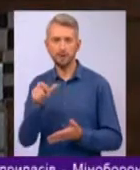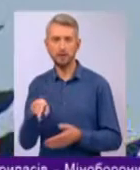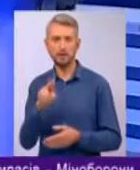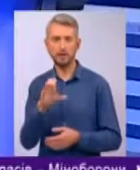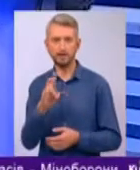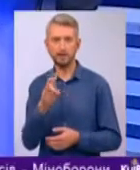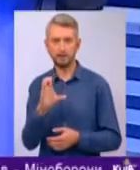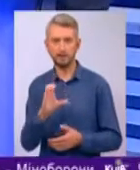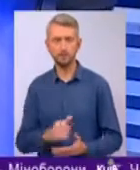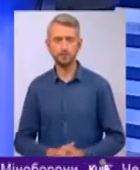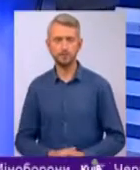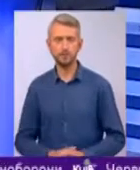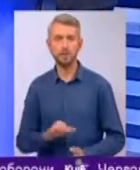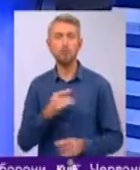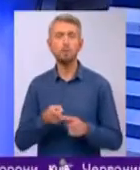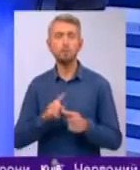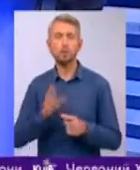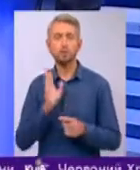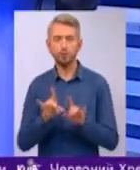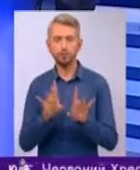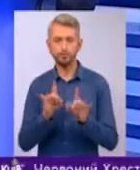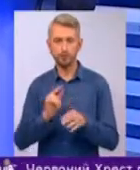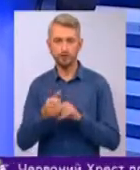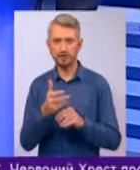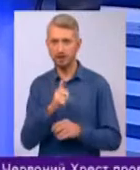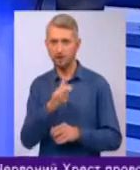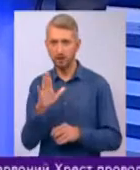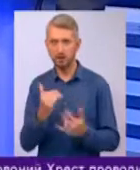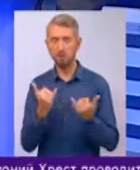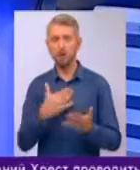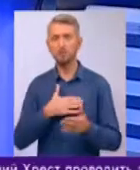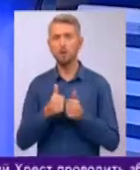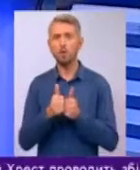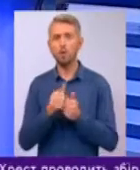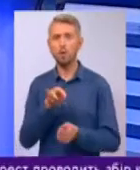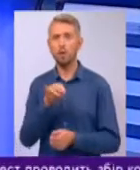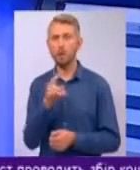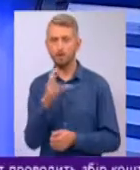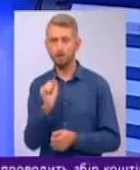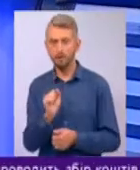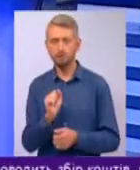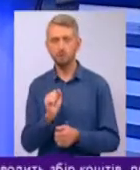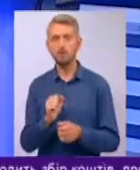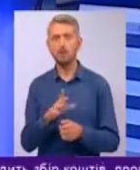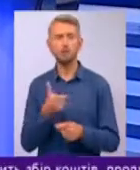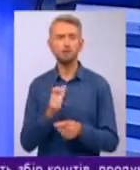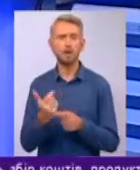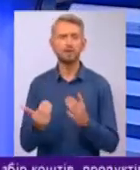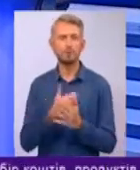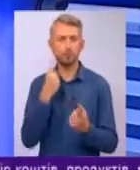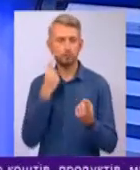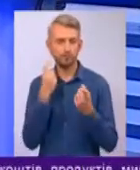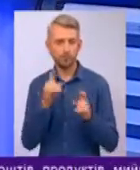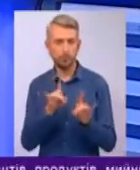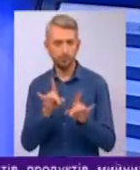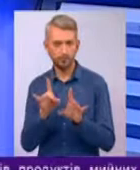ДСНС. Про це піде мова вже за лічені хвилини, а просто зараз мій колега Олекса Кіпкало з найсвіжішою добіркою інформації.